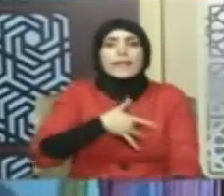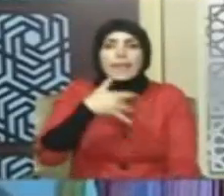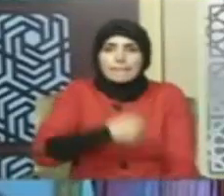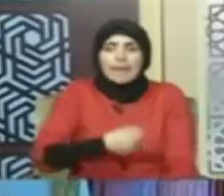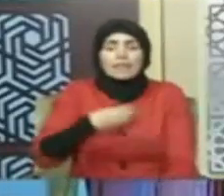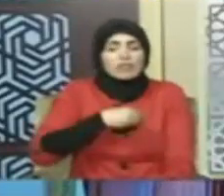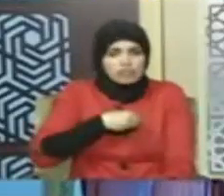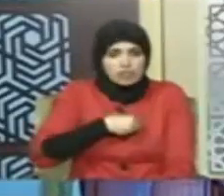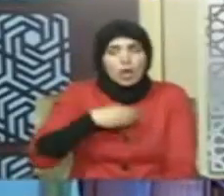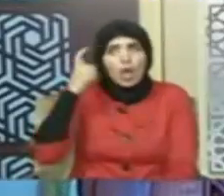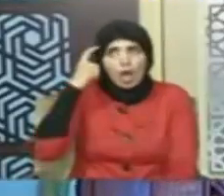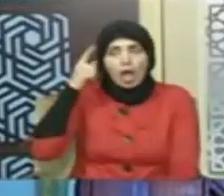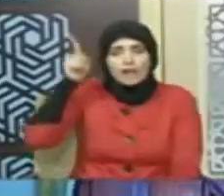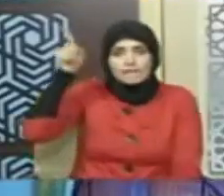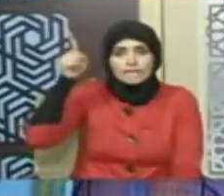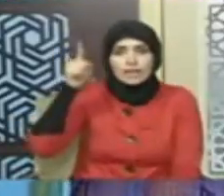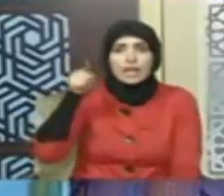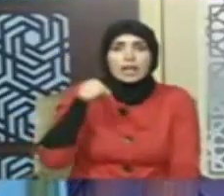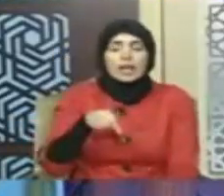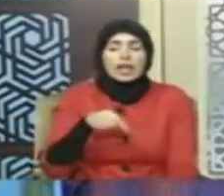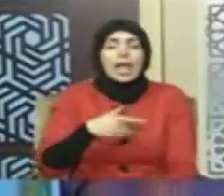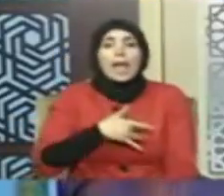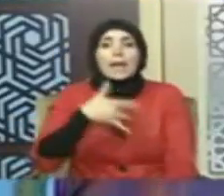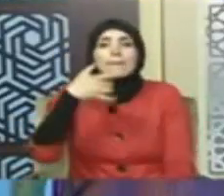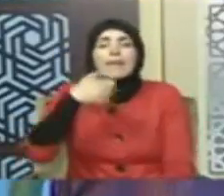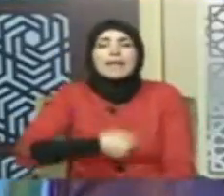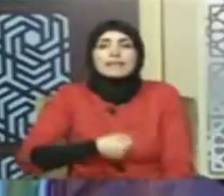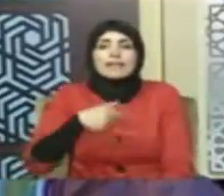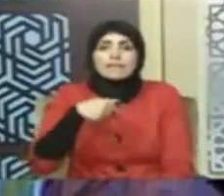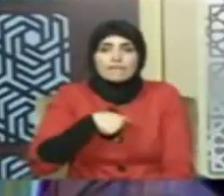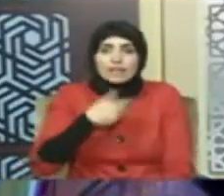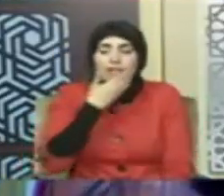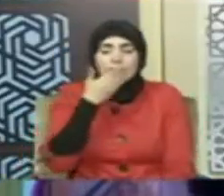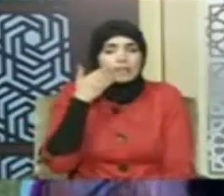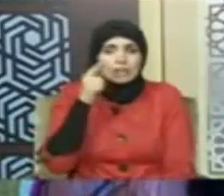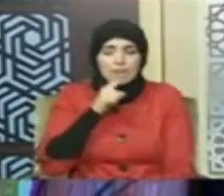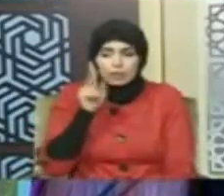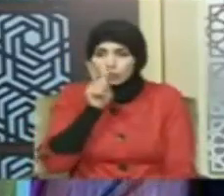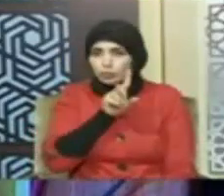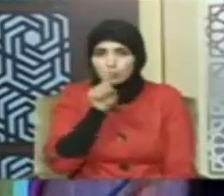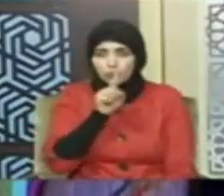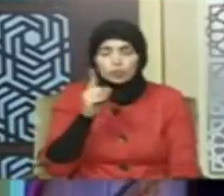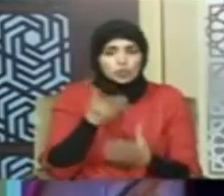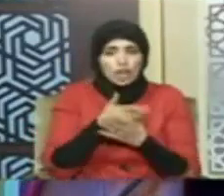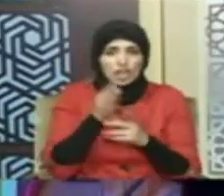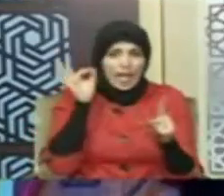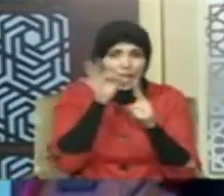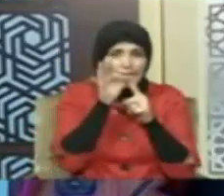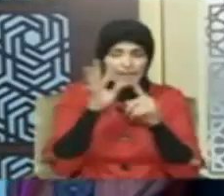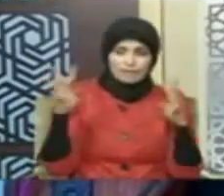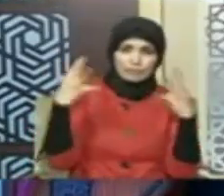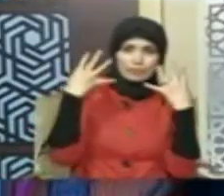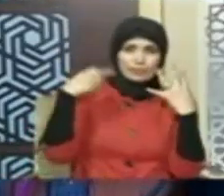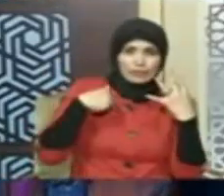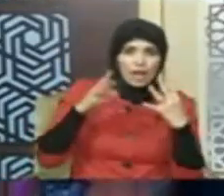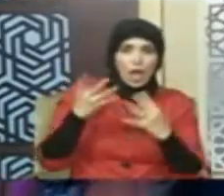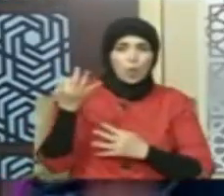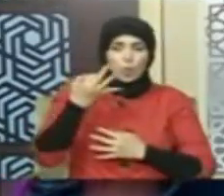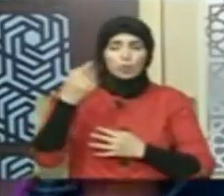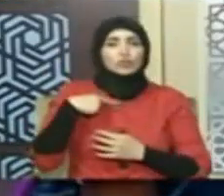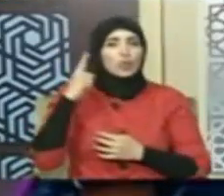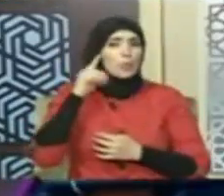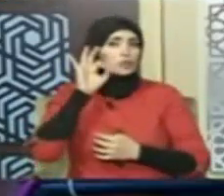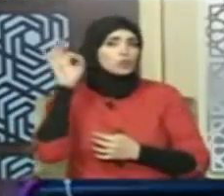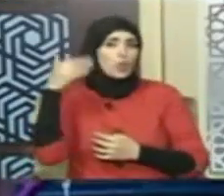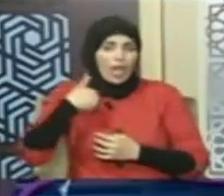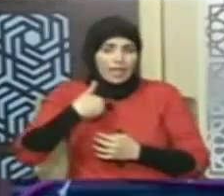لله، من قام رمضان إيمانا لا رياء ولا نفاقا ولا شهرة ولا